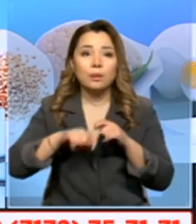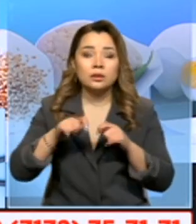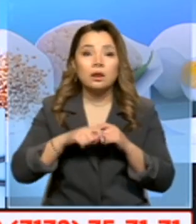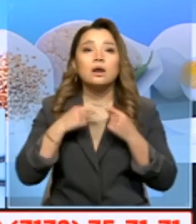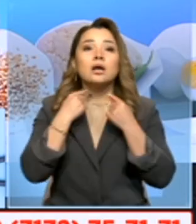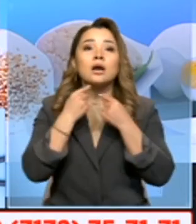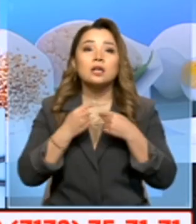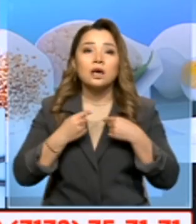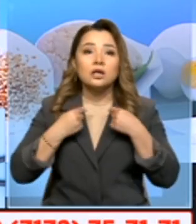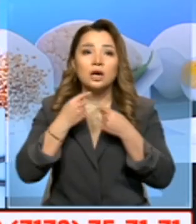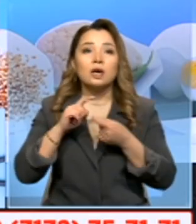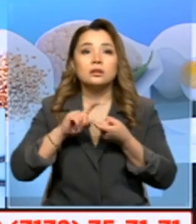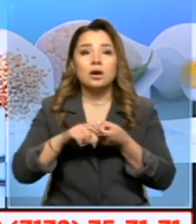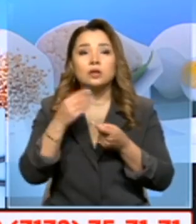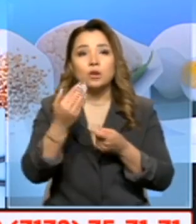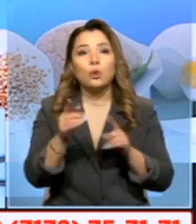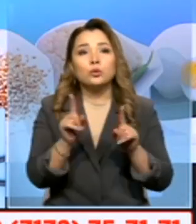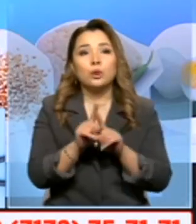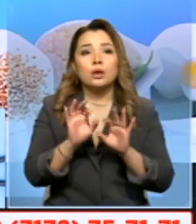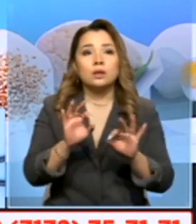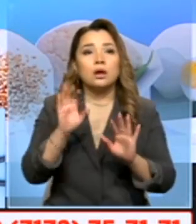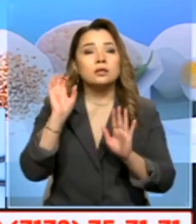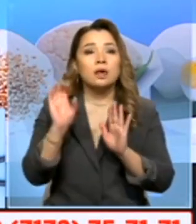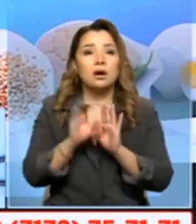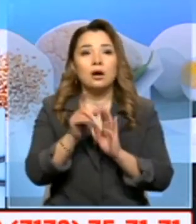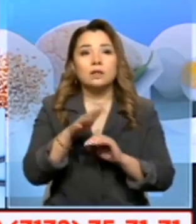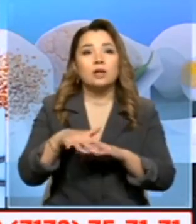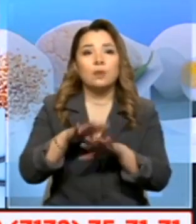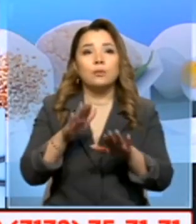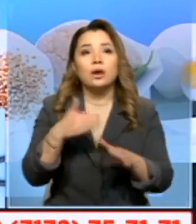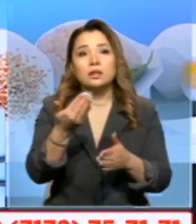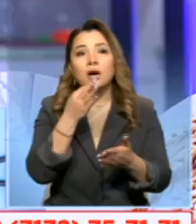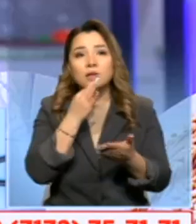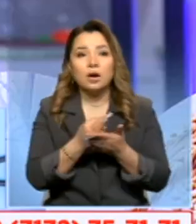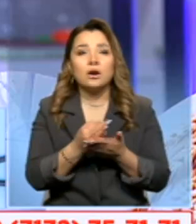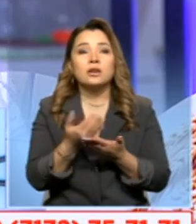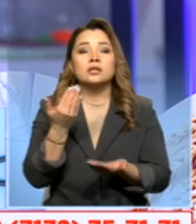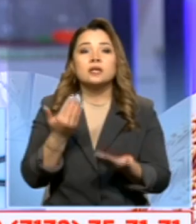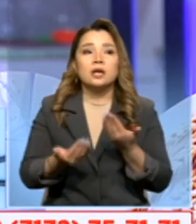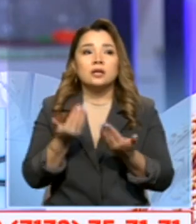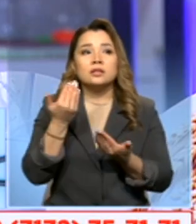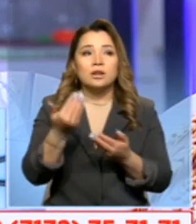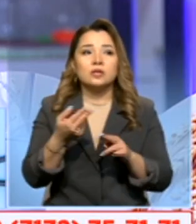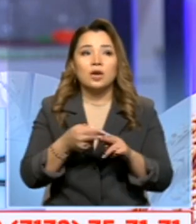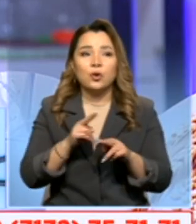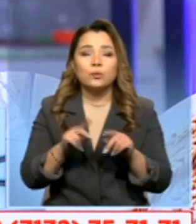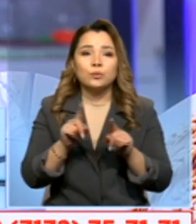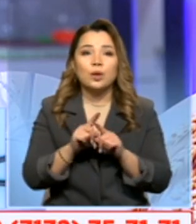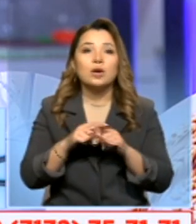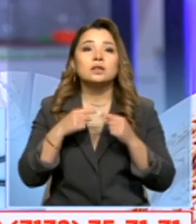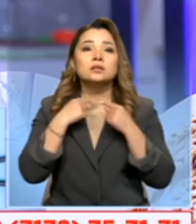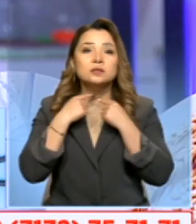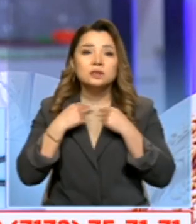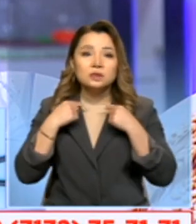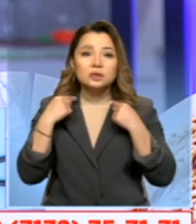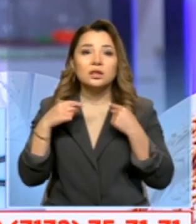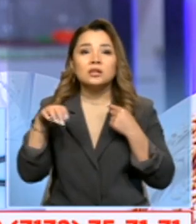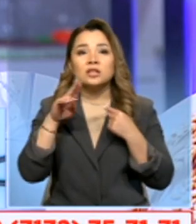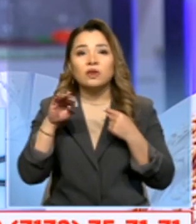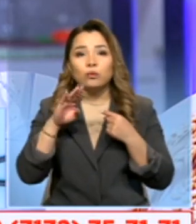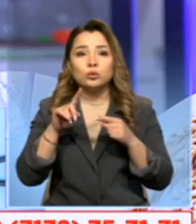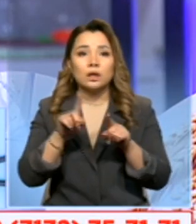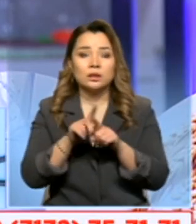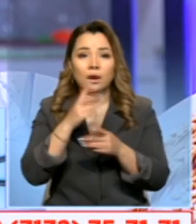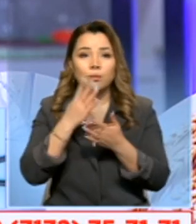тағы айтып кетеме, сізден басқа да тыңдап отырған тыңдармандар бар шығар. Егер сізде диффузно-узловой зоб болса,